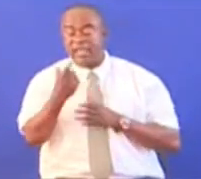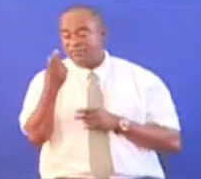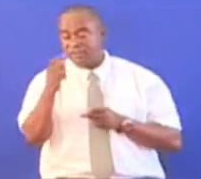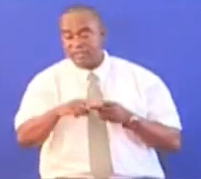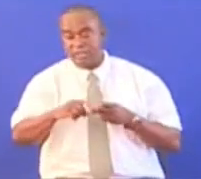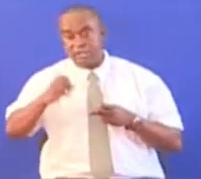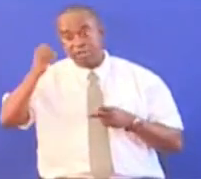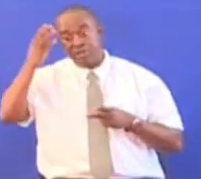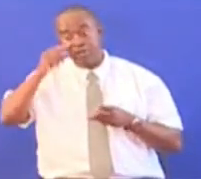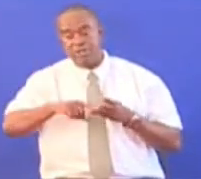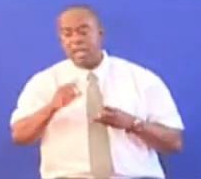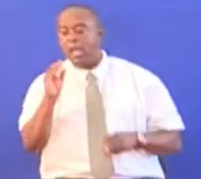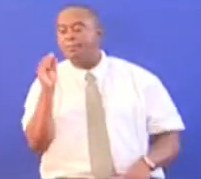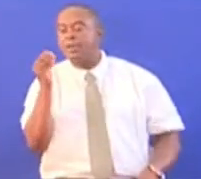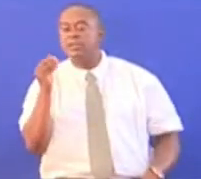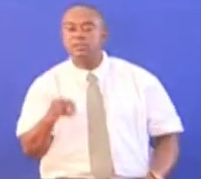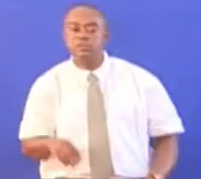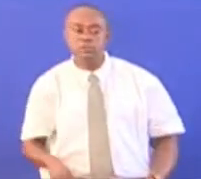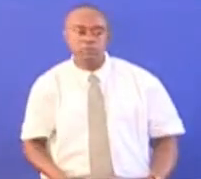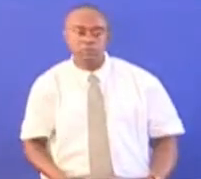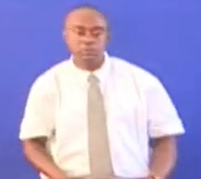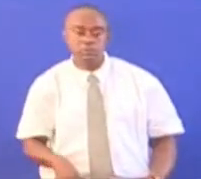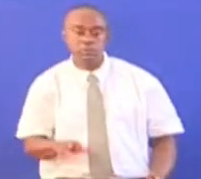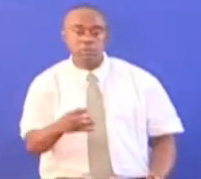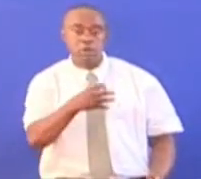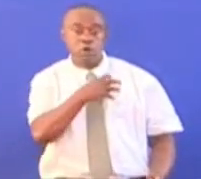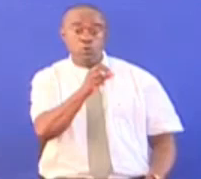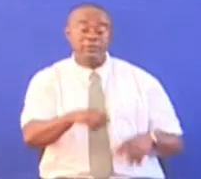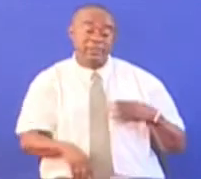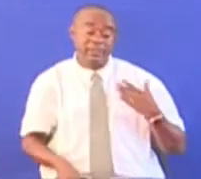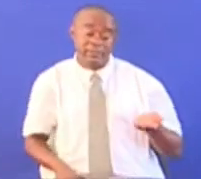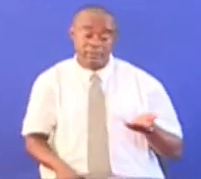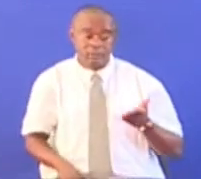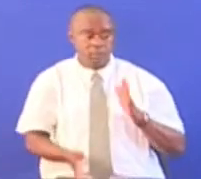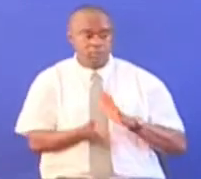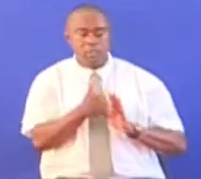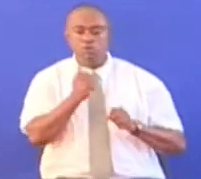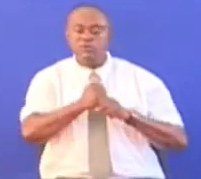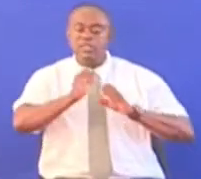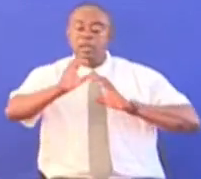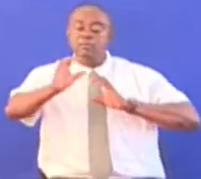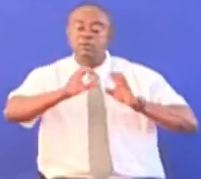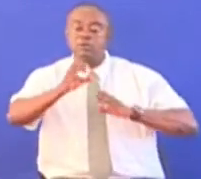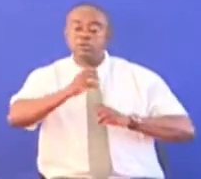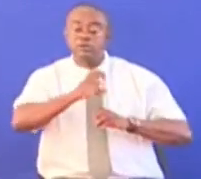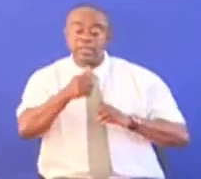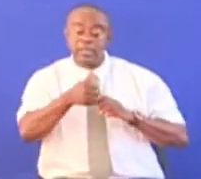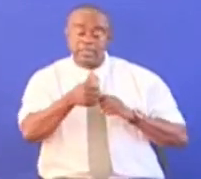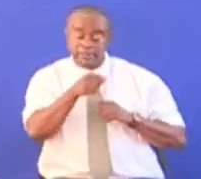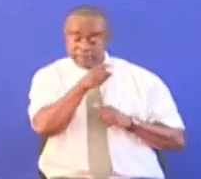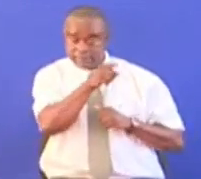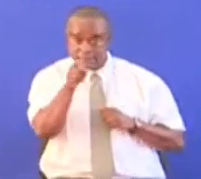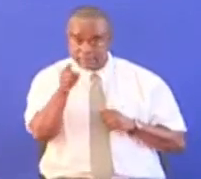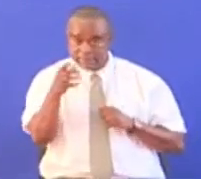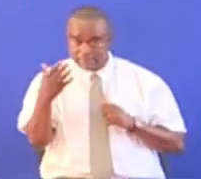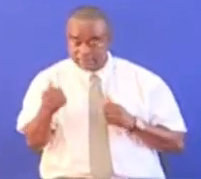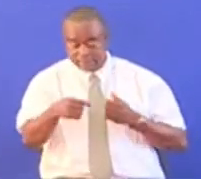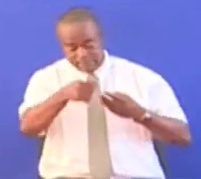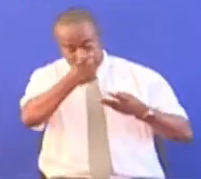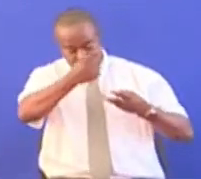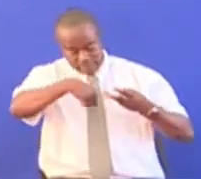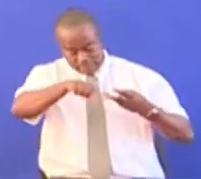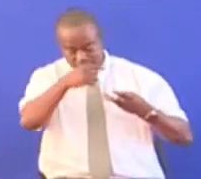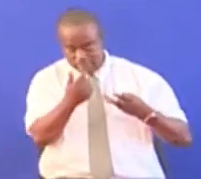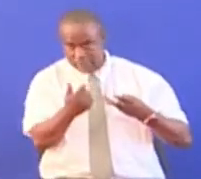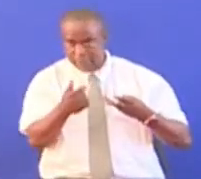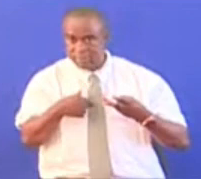madini. Sasa tayari wizara imeshaanza kufanya mawasiliano na wizara husika nilizozitaja hapo,